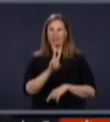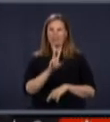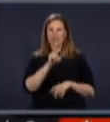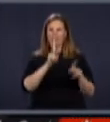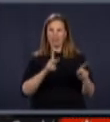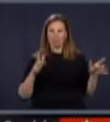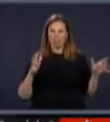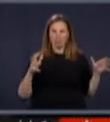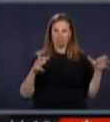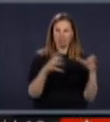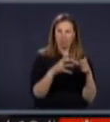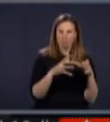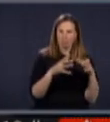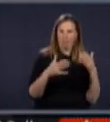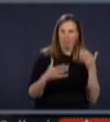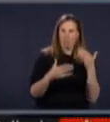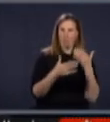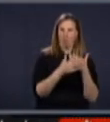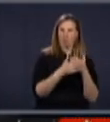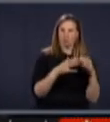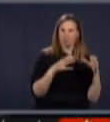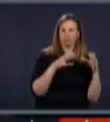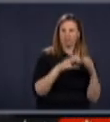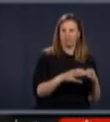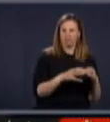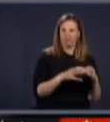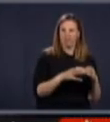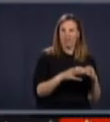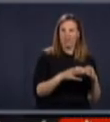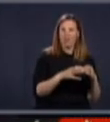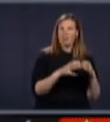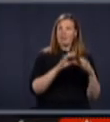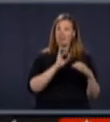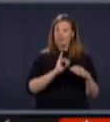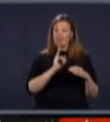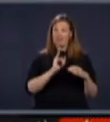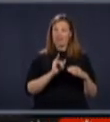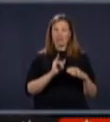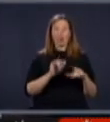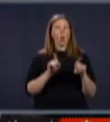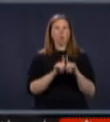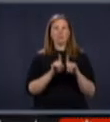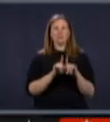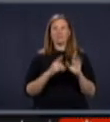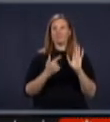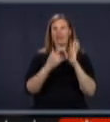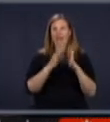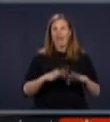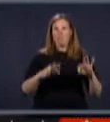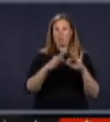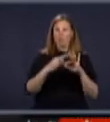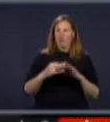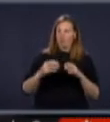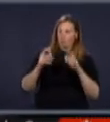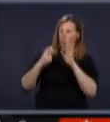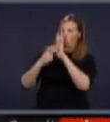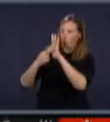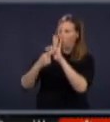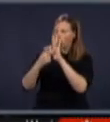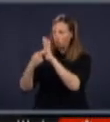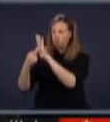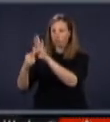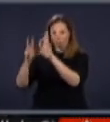que 2 mètres. Puis tout est dans la façon de le faire, puis le signal qui est envoyé. Puis on veut que ça se fasse